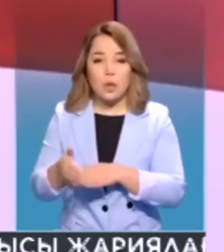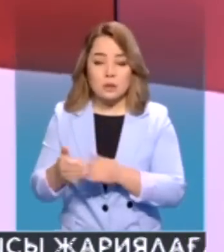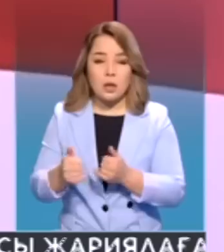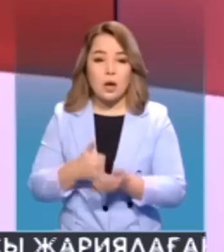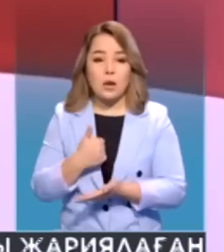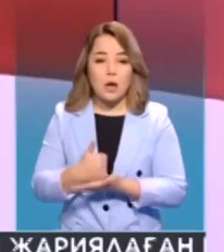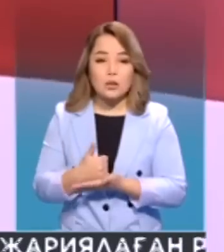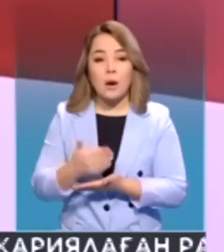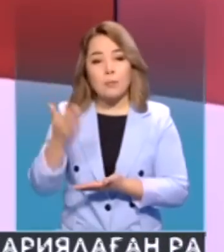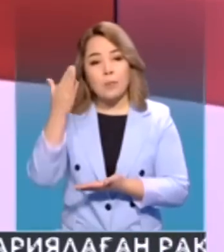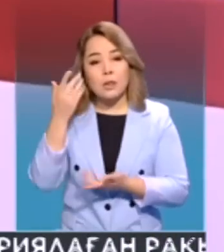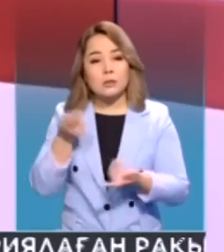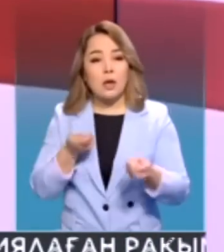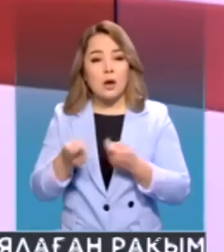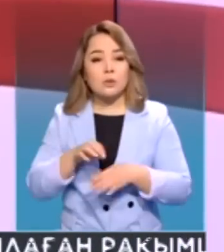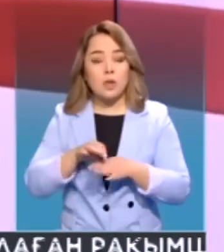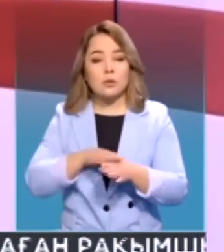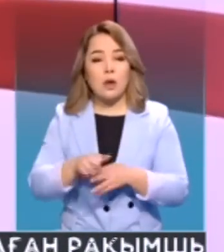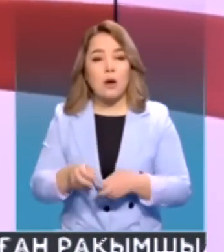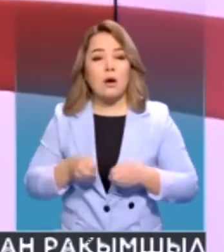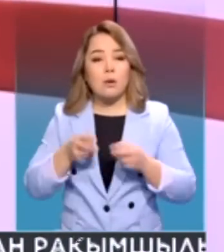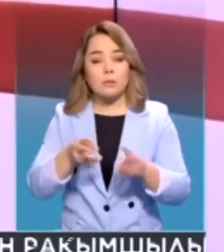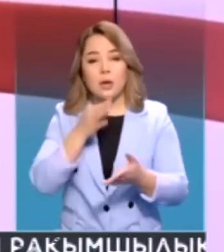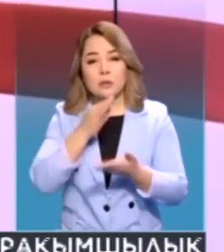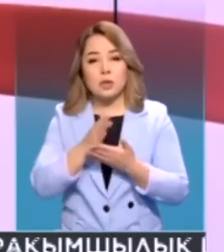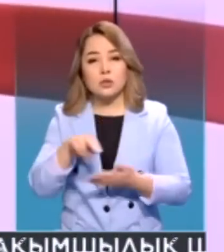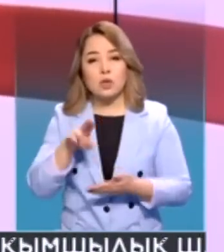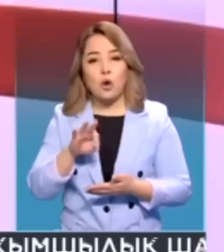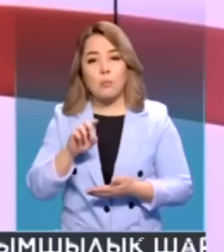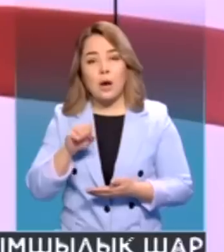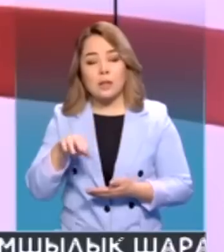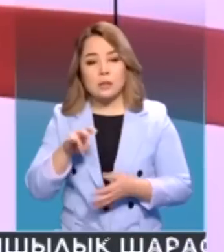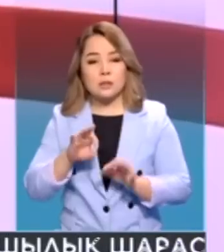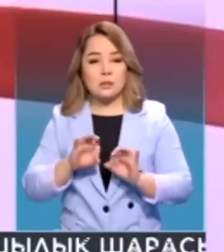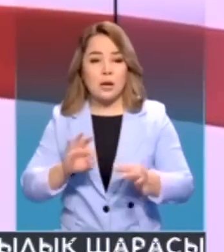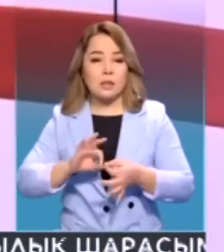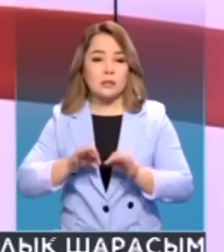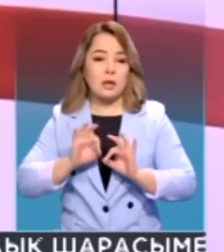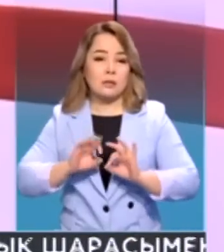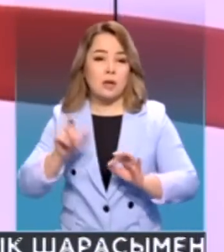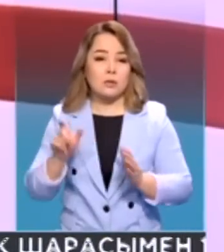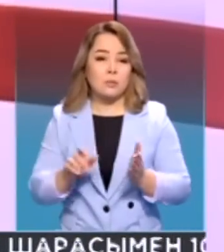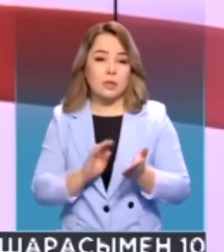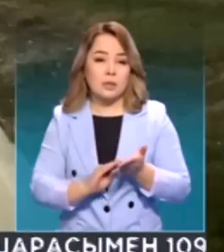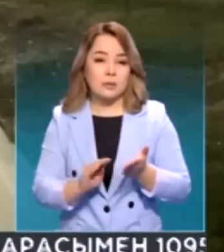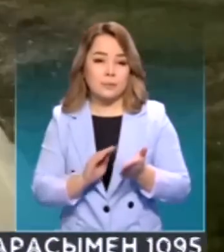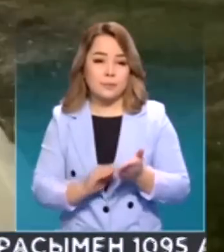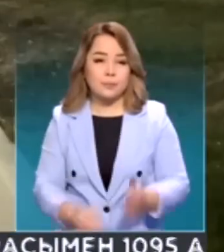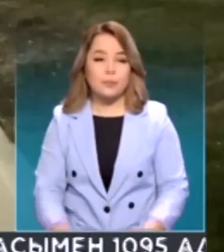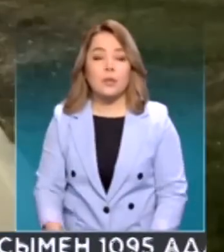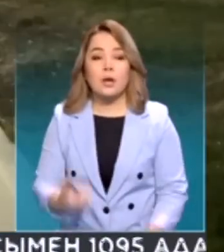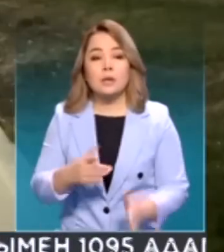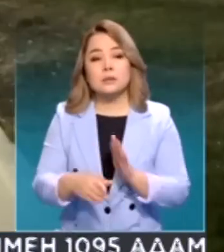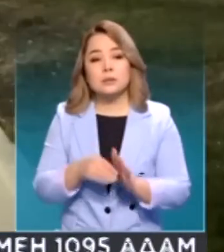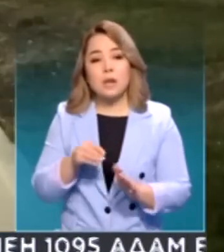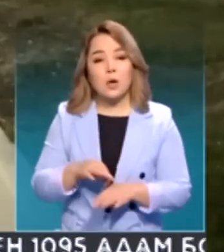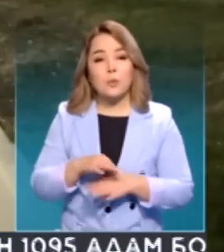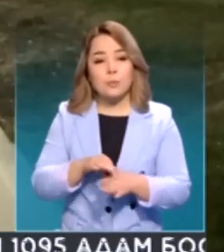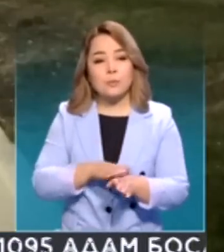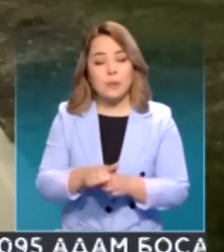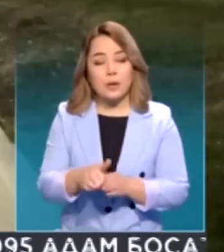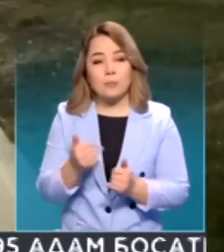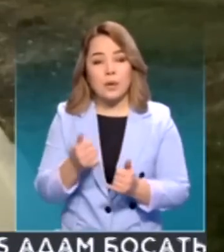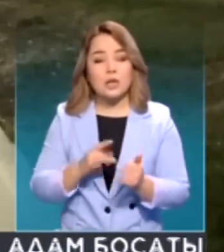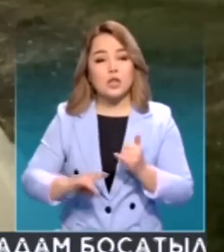елді басқаруға білетіне қауіп төндіреді дейді президент Джо Байден. Жалғас Сәдібекұлы тарқатсын. Аралық сайлауда демократтардан басым